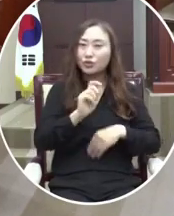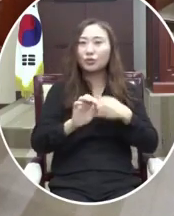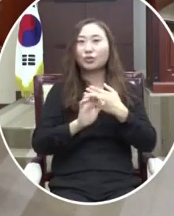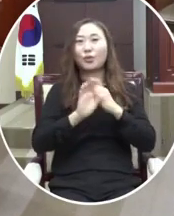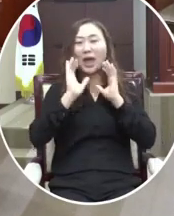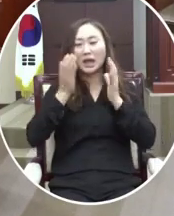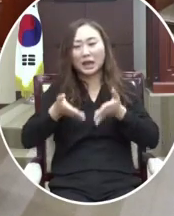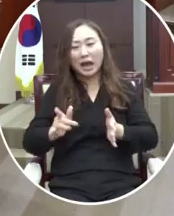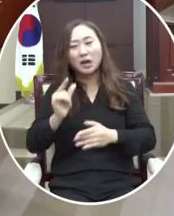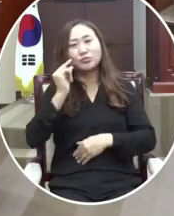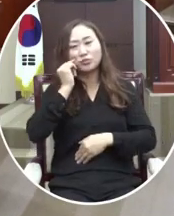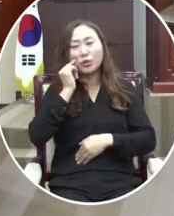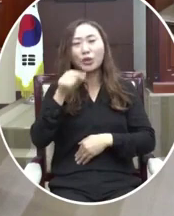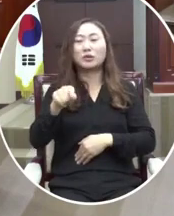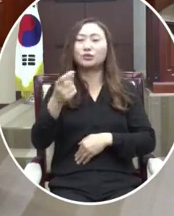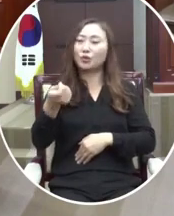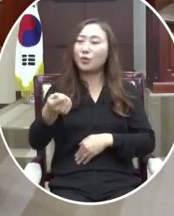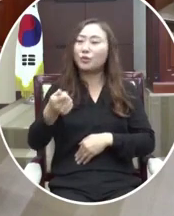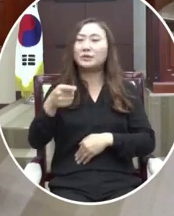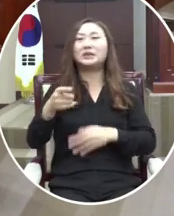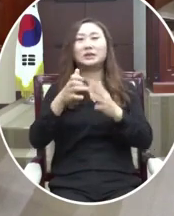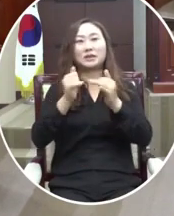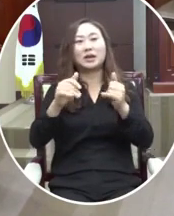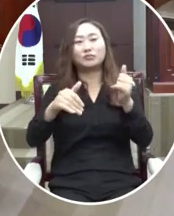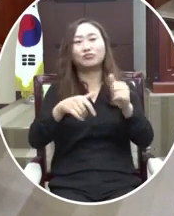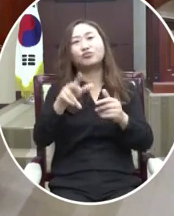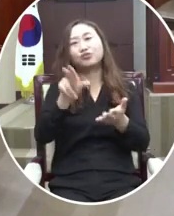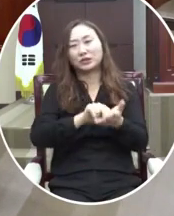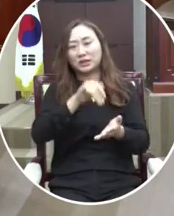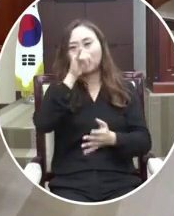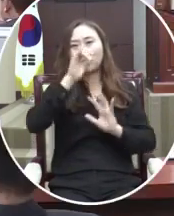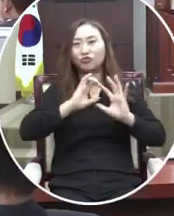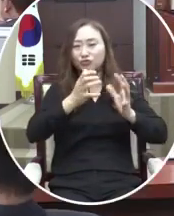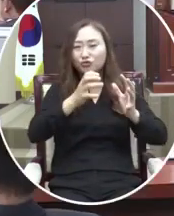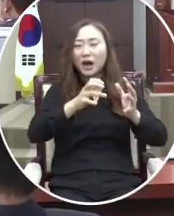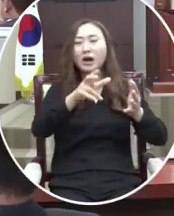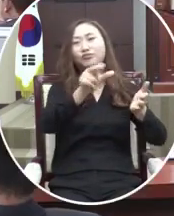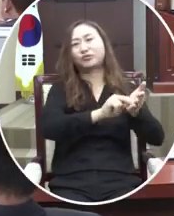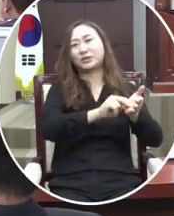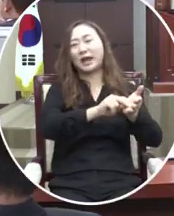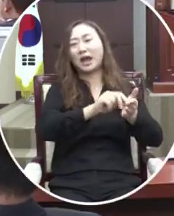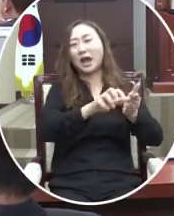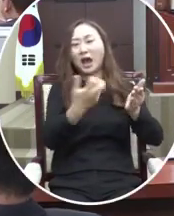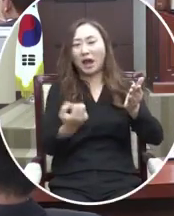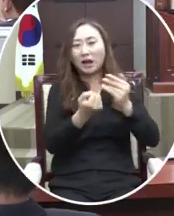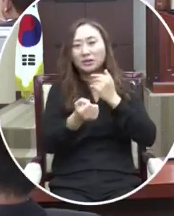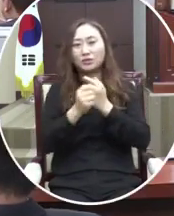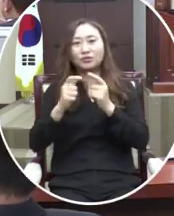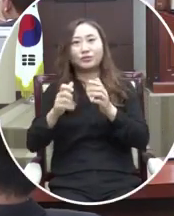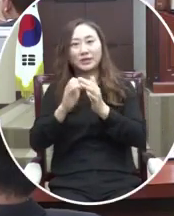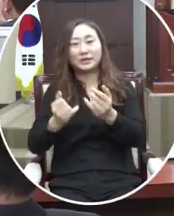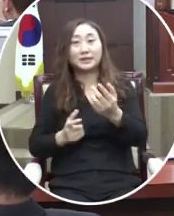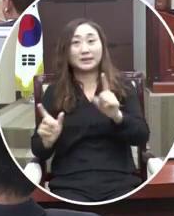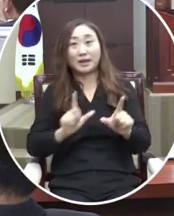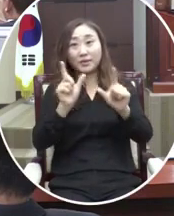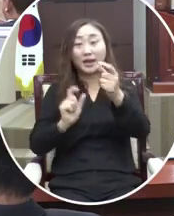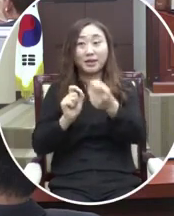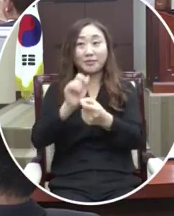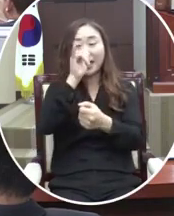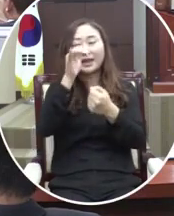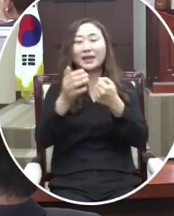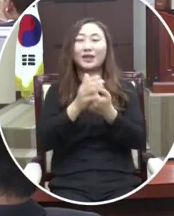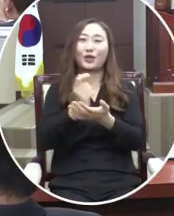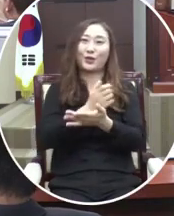저출생 고령화라는 구조적 문제에 놓여 있습니다 가 난제 속에서 구민들 삶에 가까이 맞닿 있는